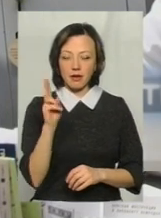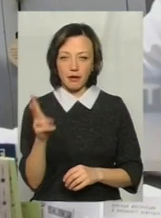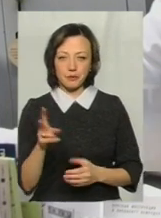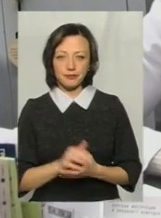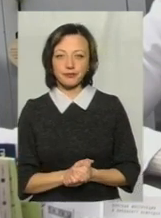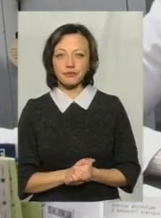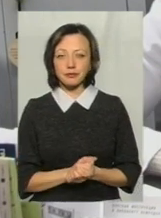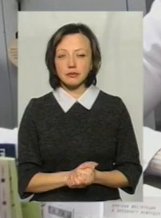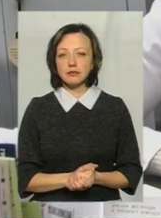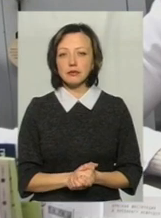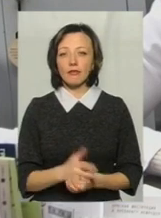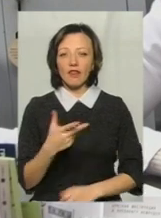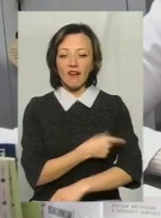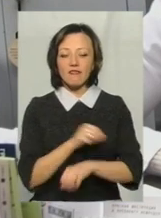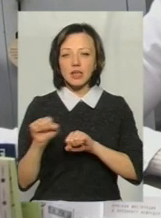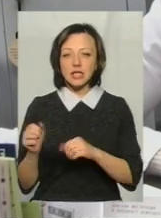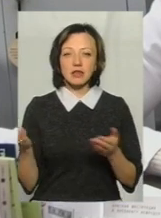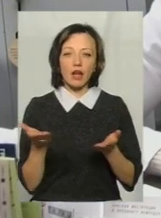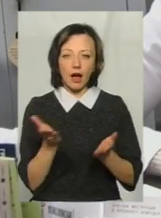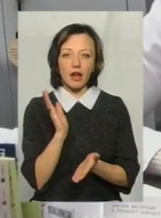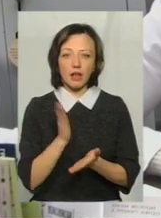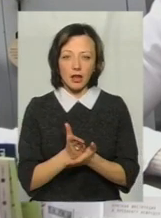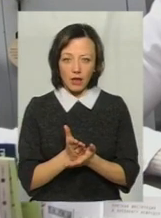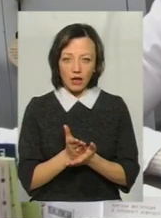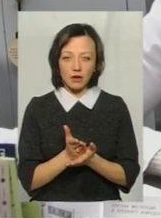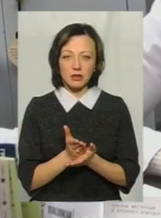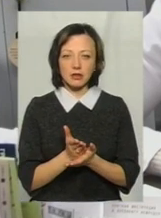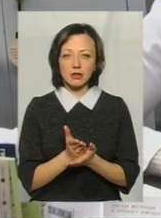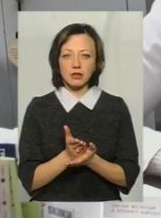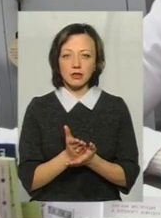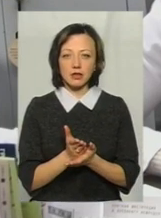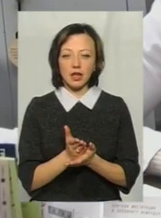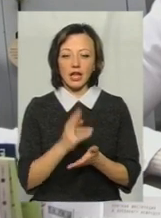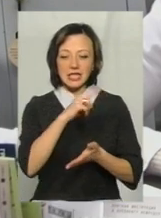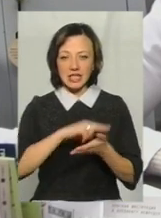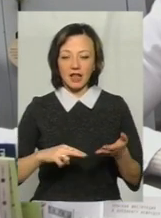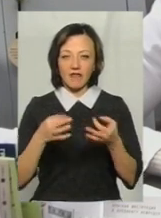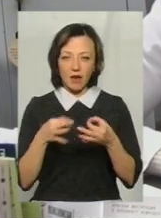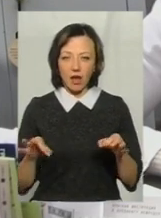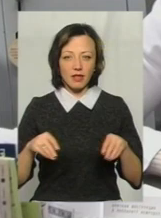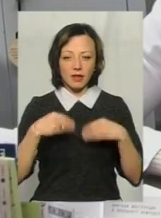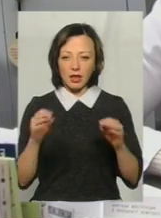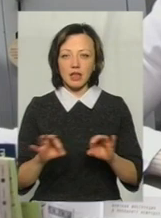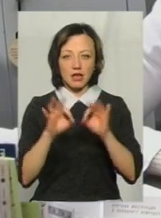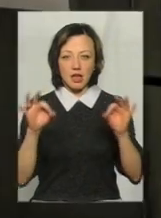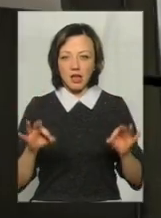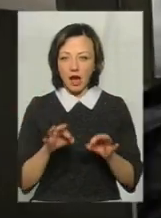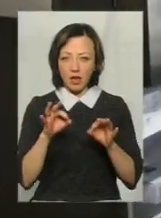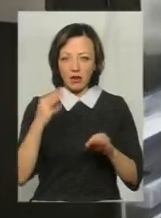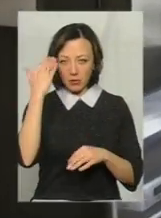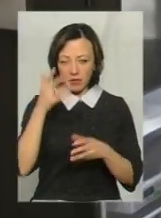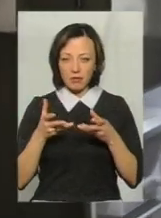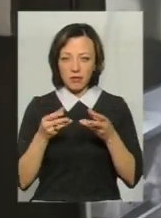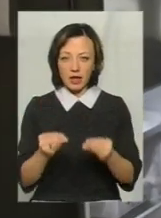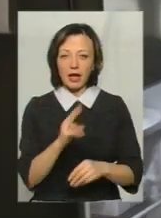краснуха. Та вакцина, яка отримала і сертифікати, і яка не дає ніяких побічних дій.